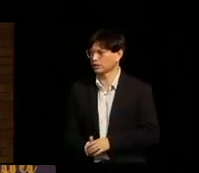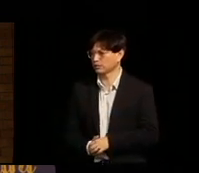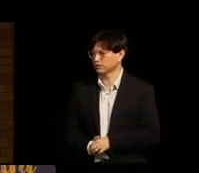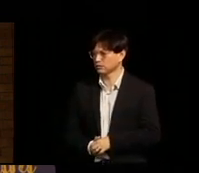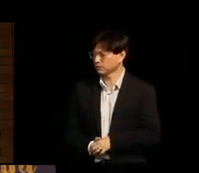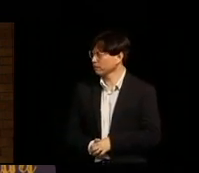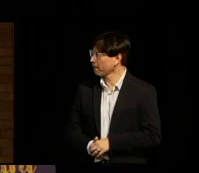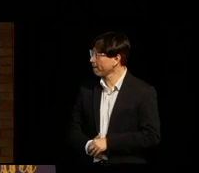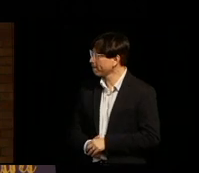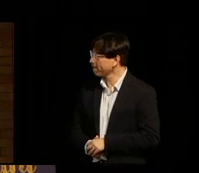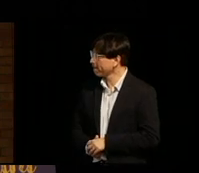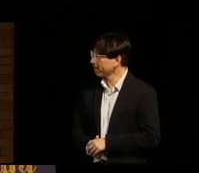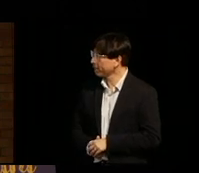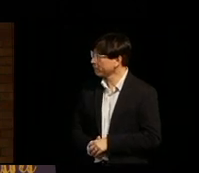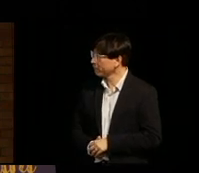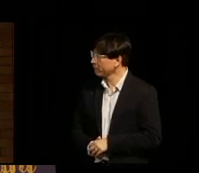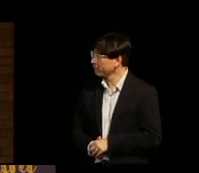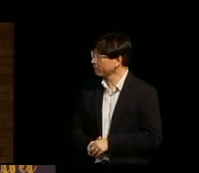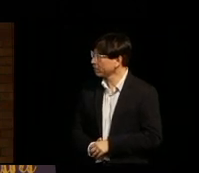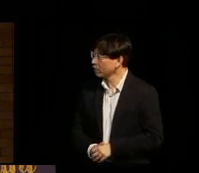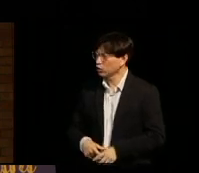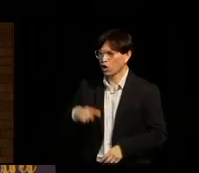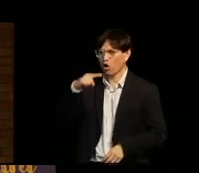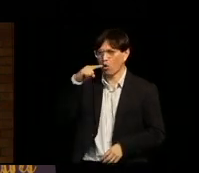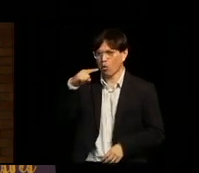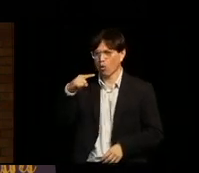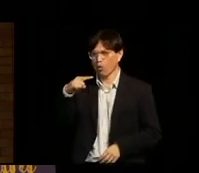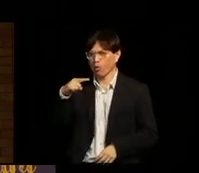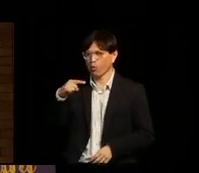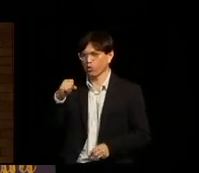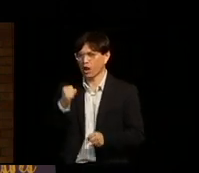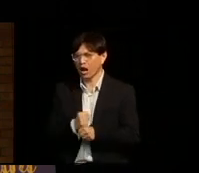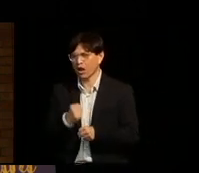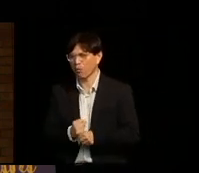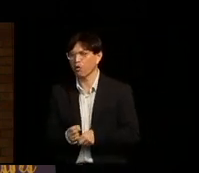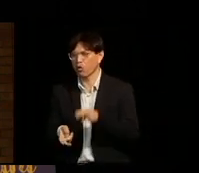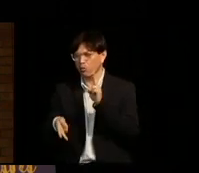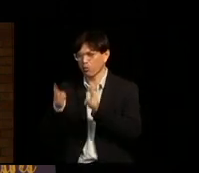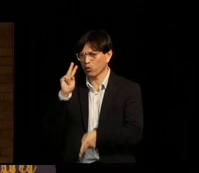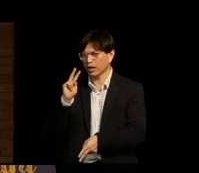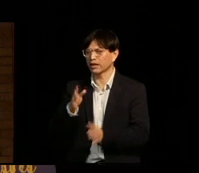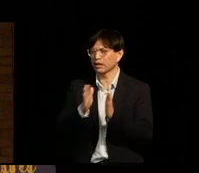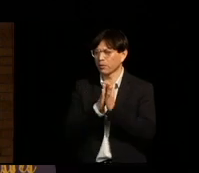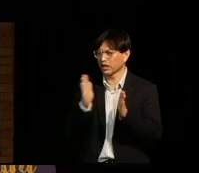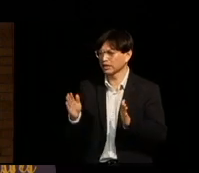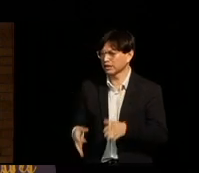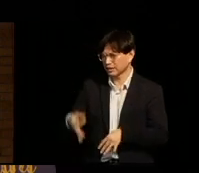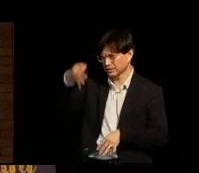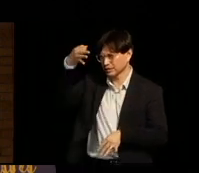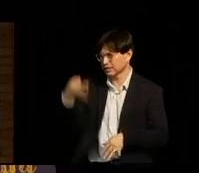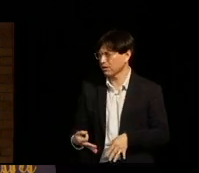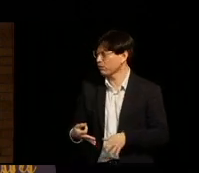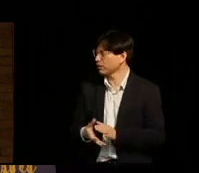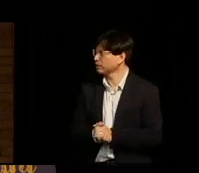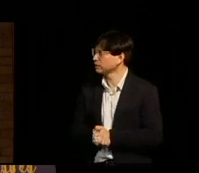di vivere forse una delle sfide più grandi è che in realtà siamo tutti de catechisti sempre finché